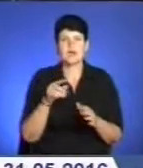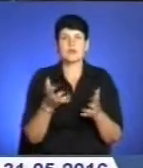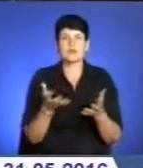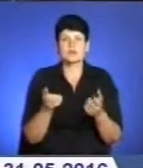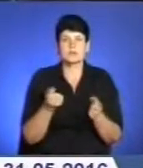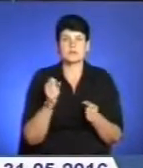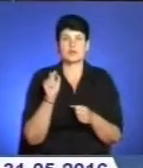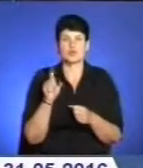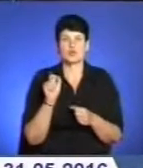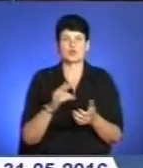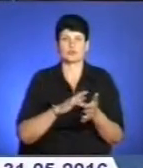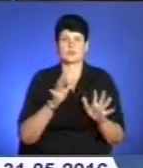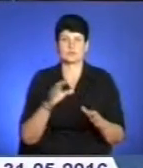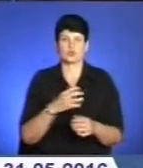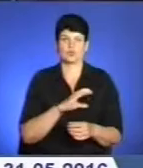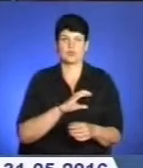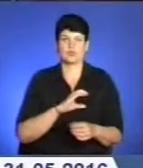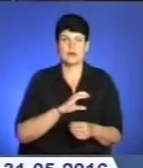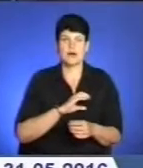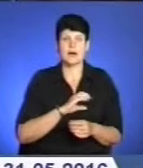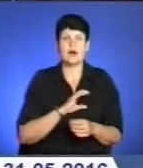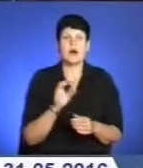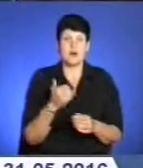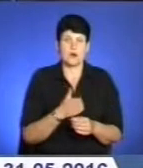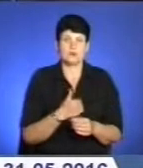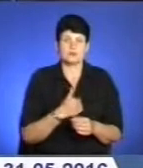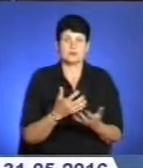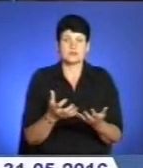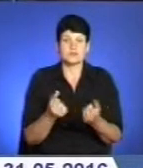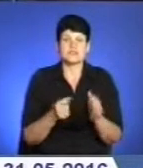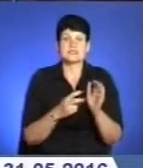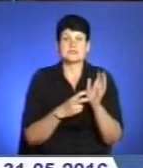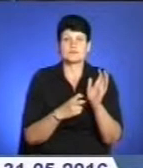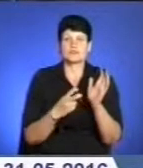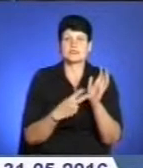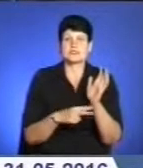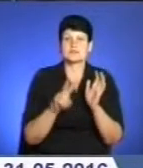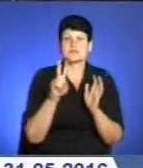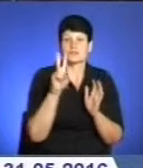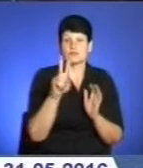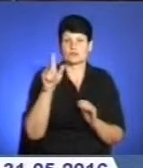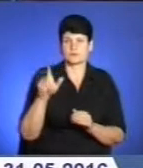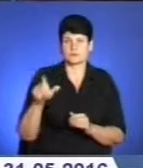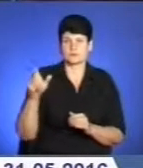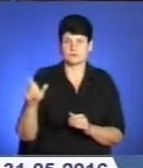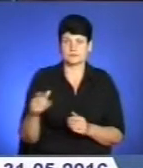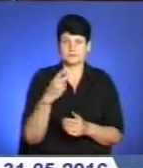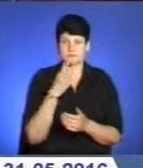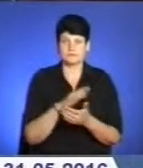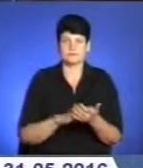відзнаки. А претендували на золоту та срібну медалі 772 особи. Подробиці у сюжеті Любові Гадомської.